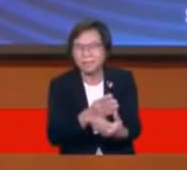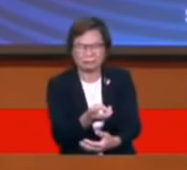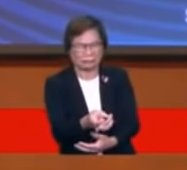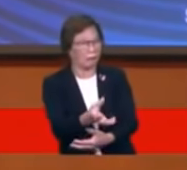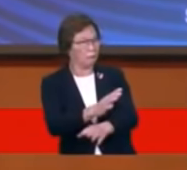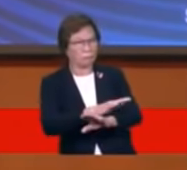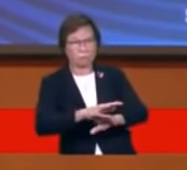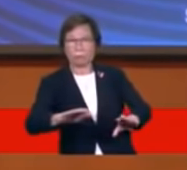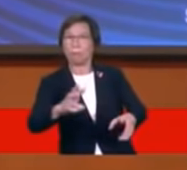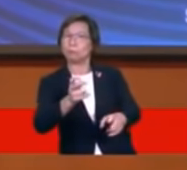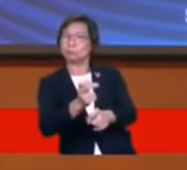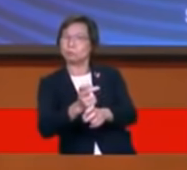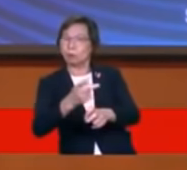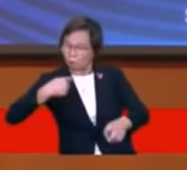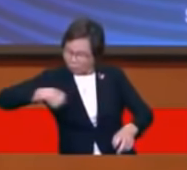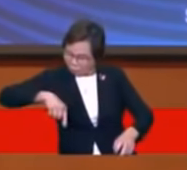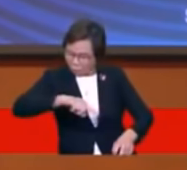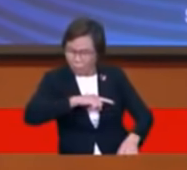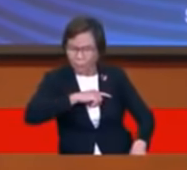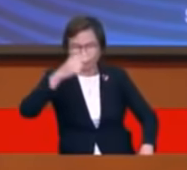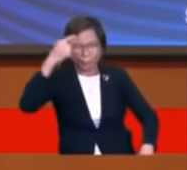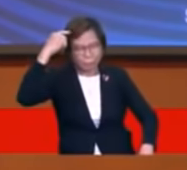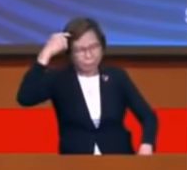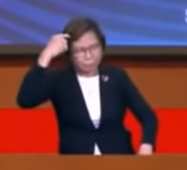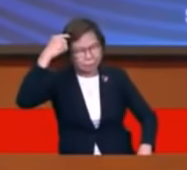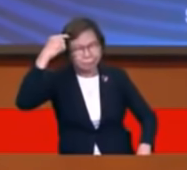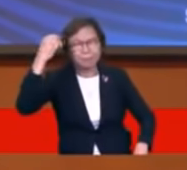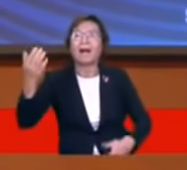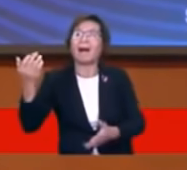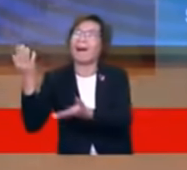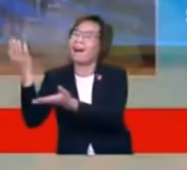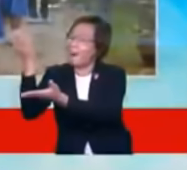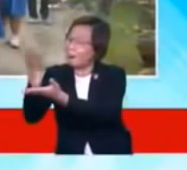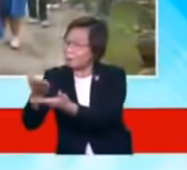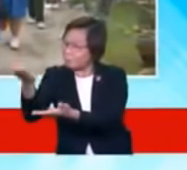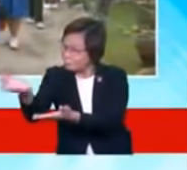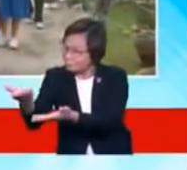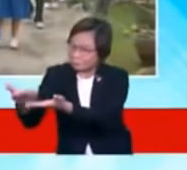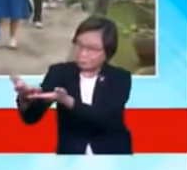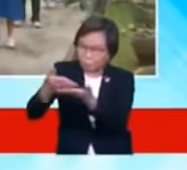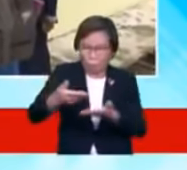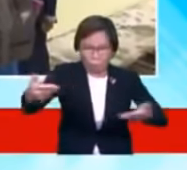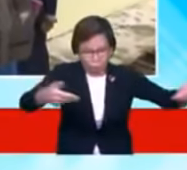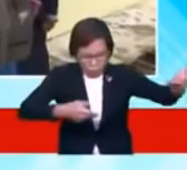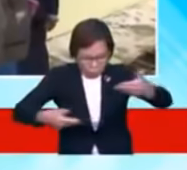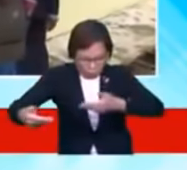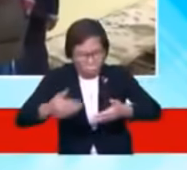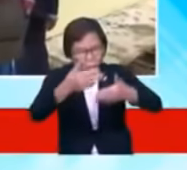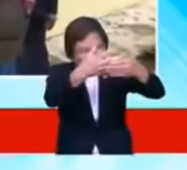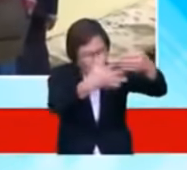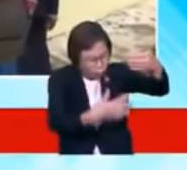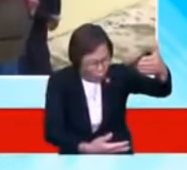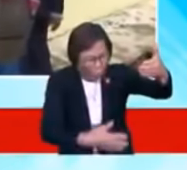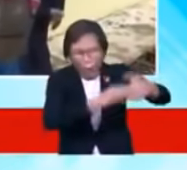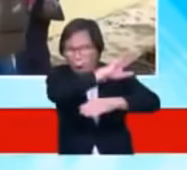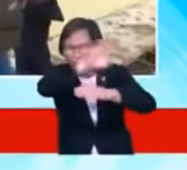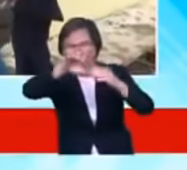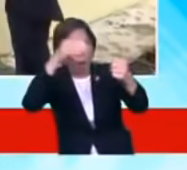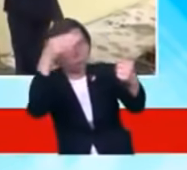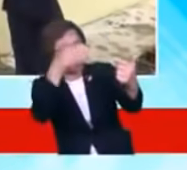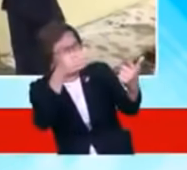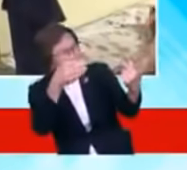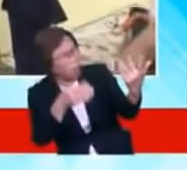mudah Kami perlu mengambil pandangan semua pihak melihat semua konteks melihat segenap penjuru